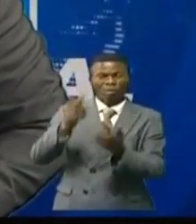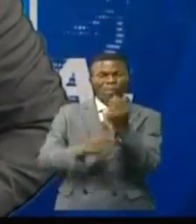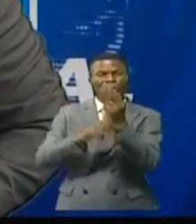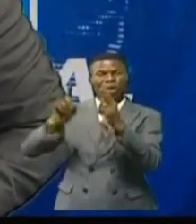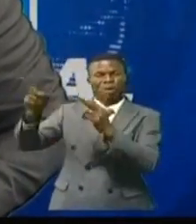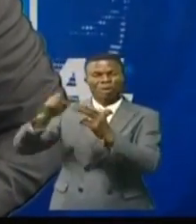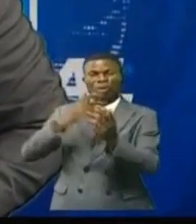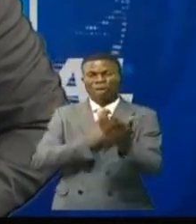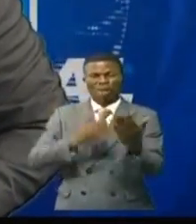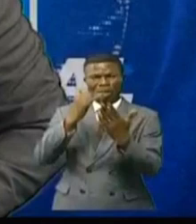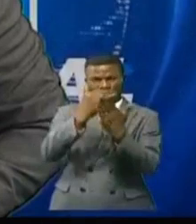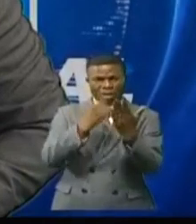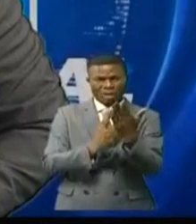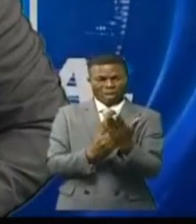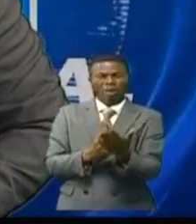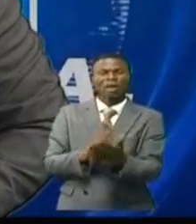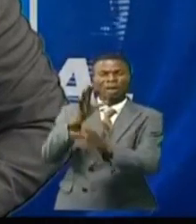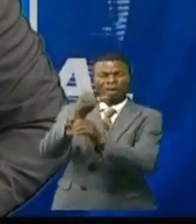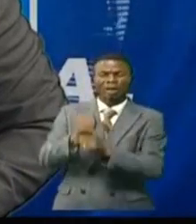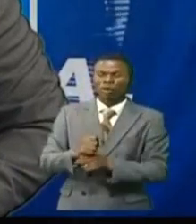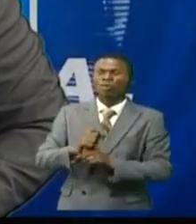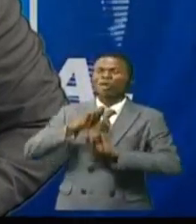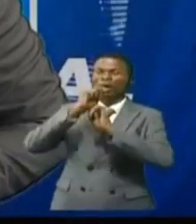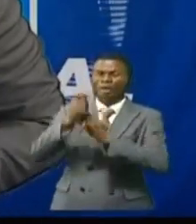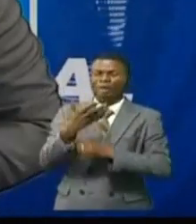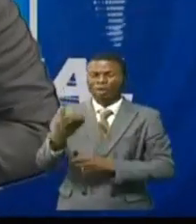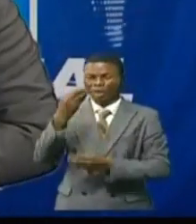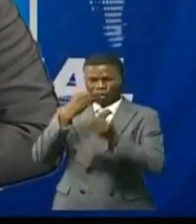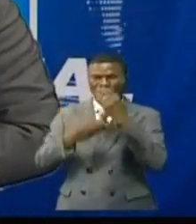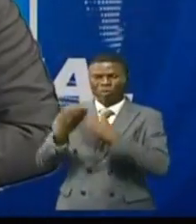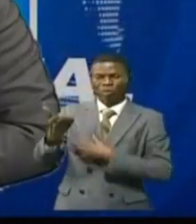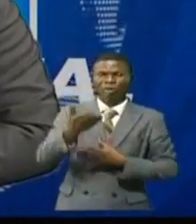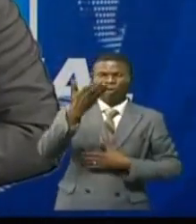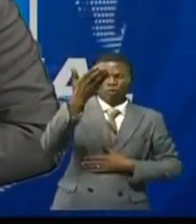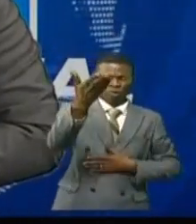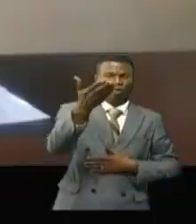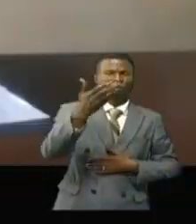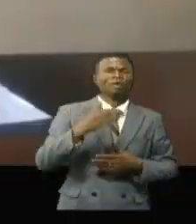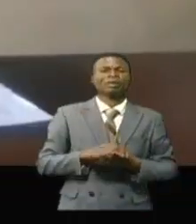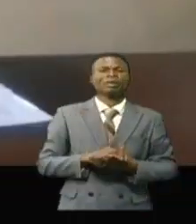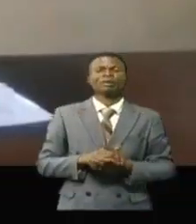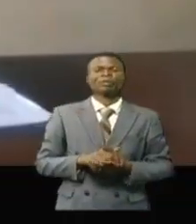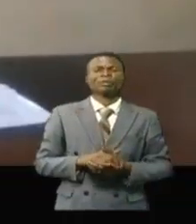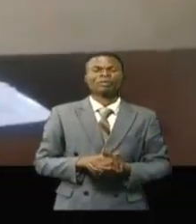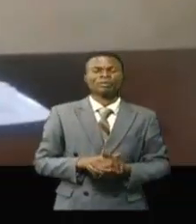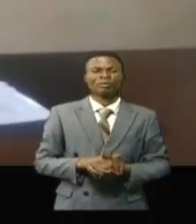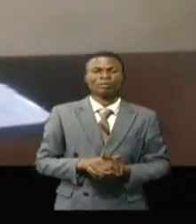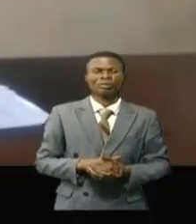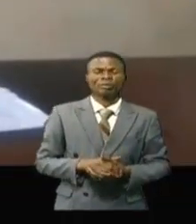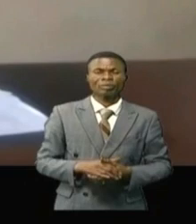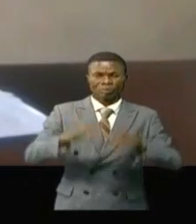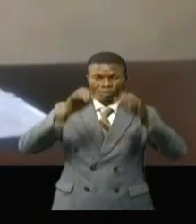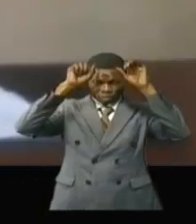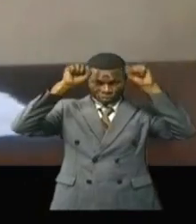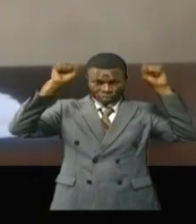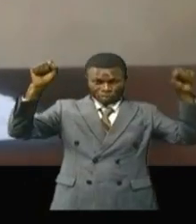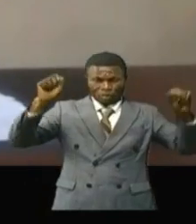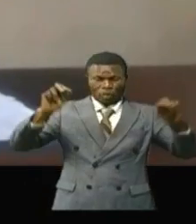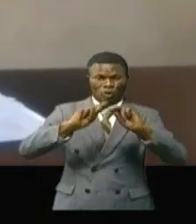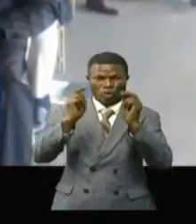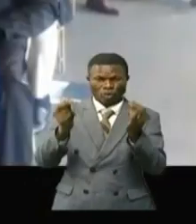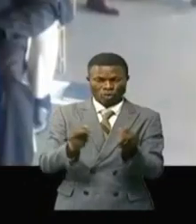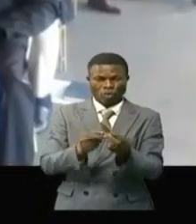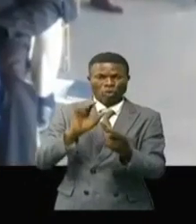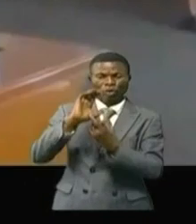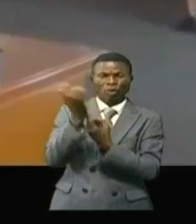identifiés reçoivent déjà une assistance de différents ordres, nous informent nos reporters sur place. Regardez. Conseiller principal du chef de l'État au collège